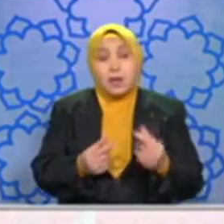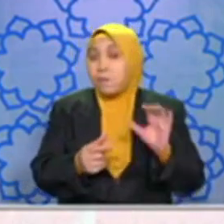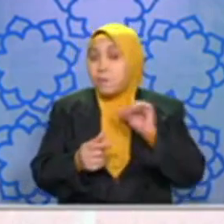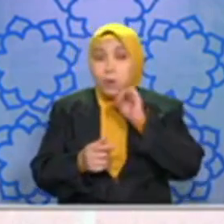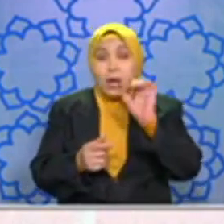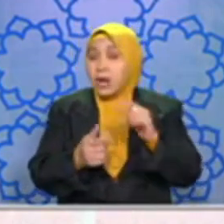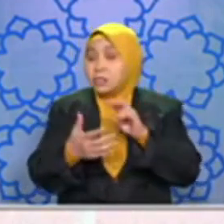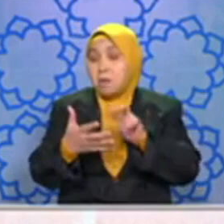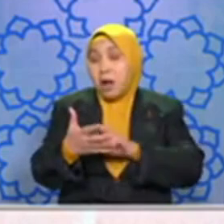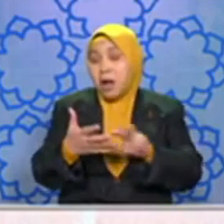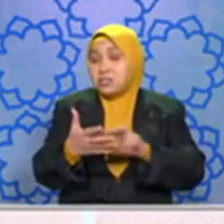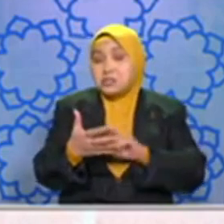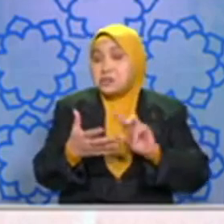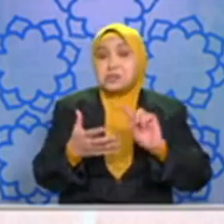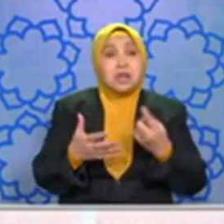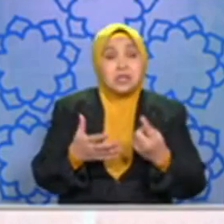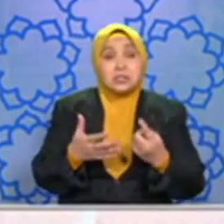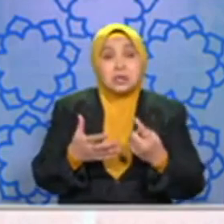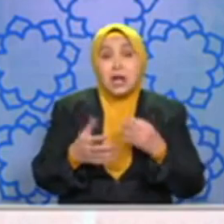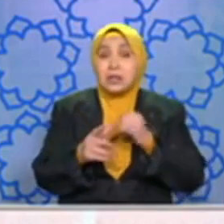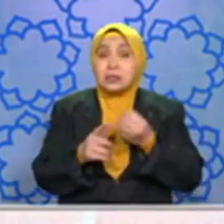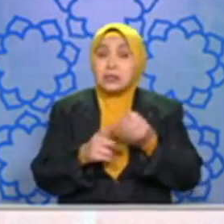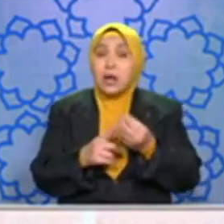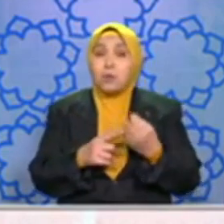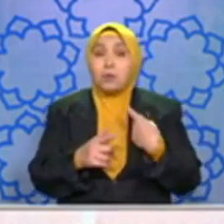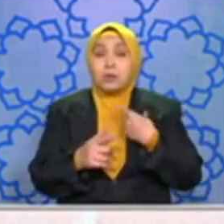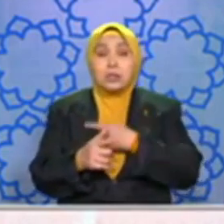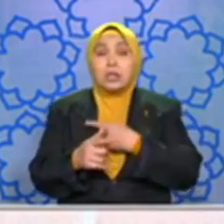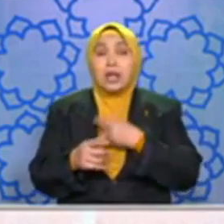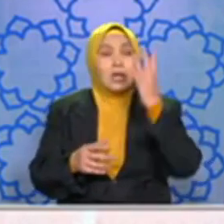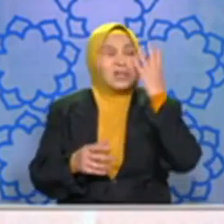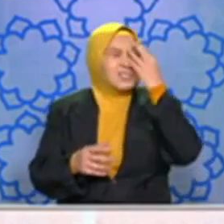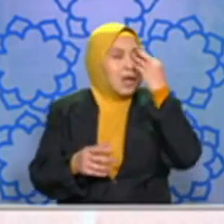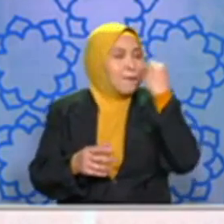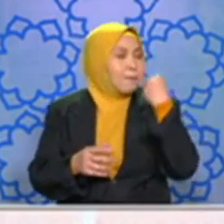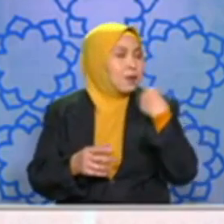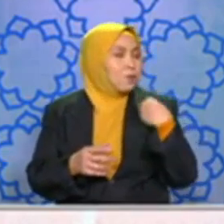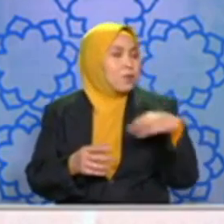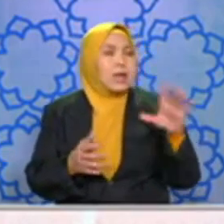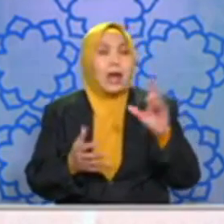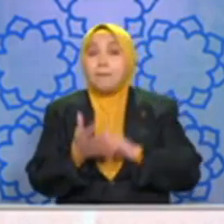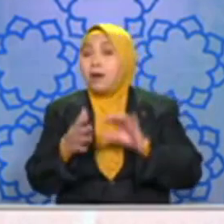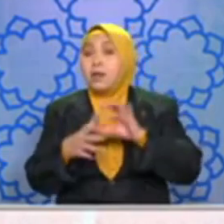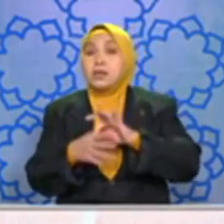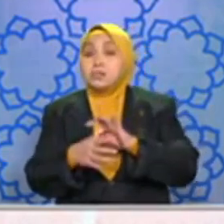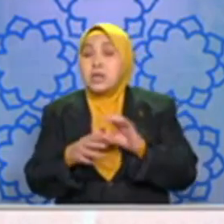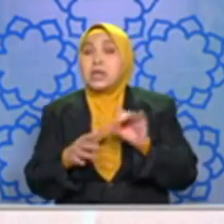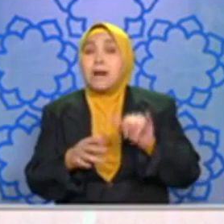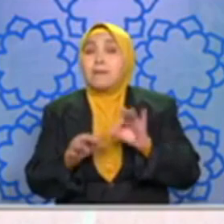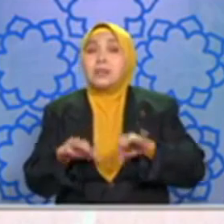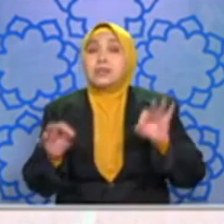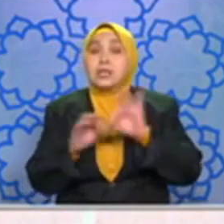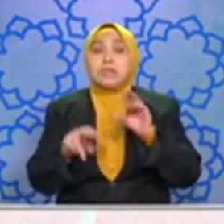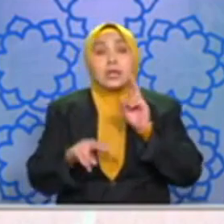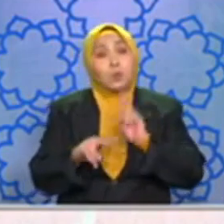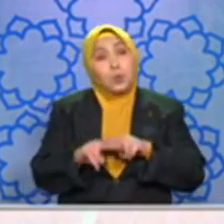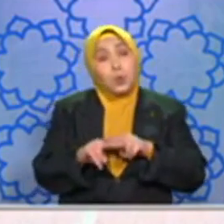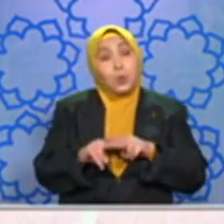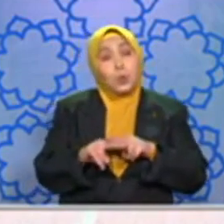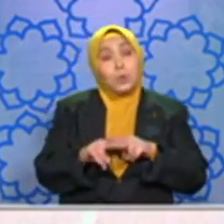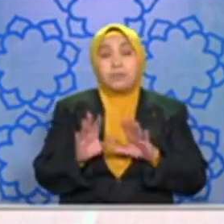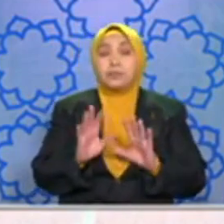sekadar baca ataupun kita makin abaikan lagi, tak kisah apa isinya, yang penting saya hidup. Itu perlu